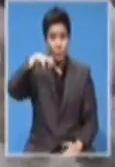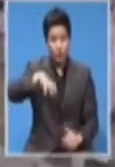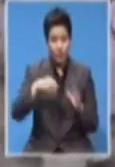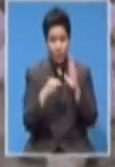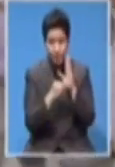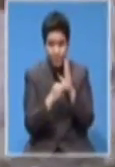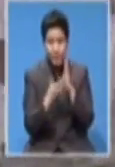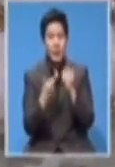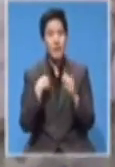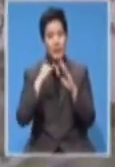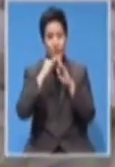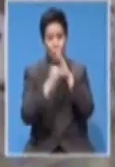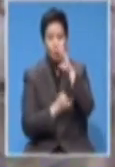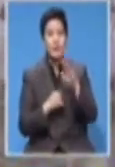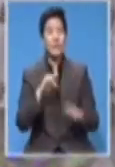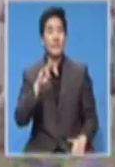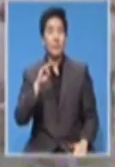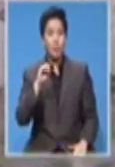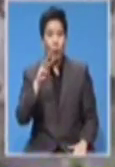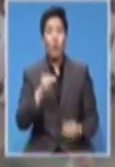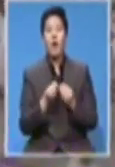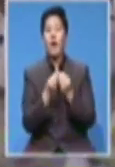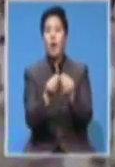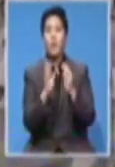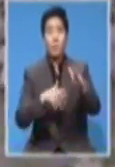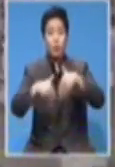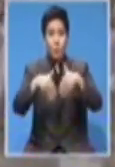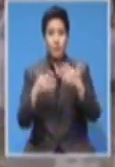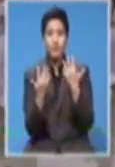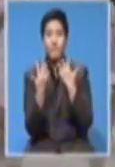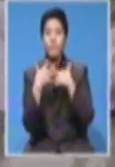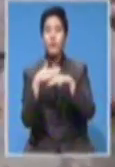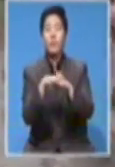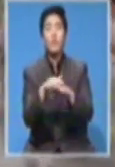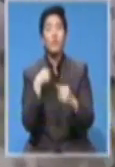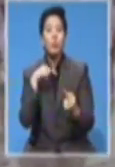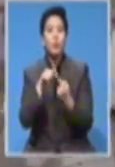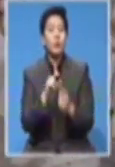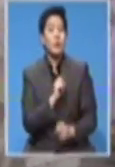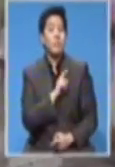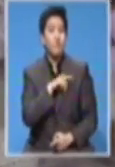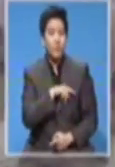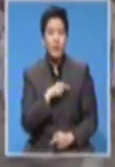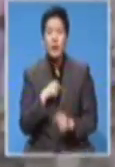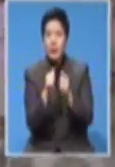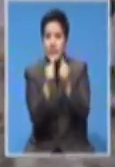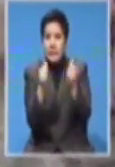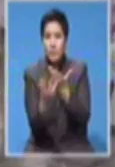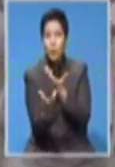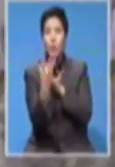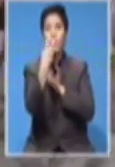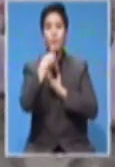จังหวัดทั่วประเทศเพื่อให้พี่น้องประชาชนทั่วไปได้ร่วมงานนะครับนอกจากจะเสริมสร้างความเป็นสิริมงคลแก่ตนเอง